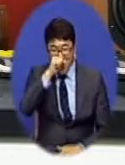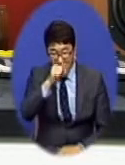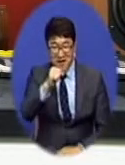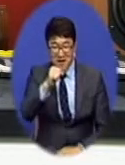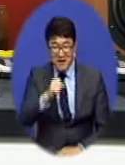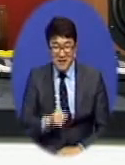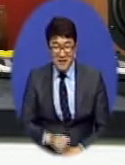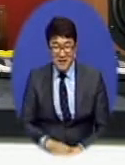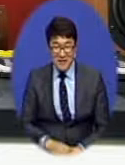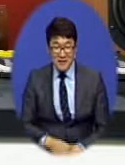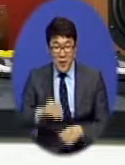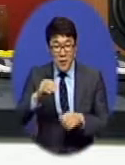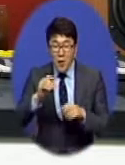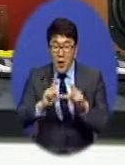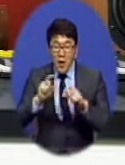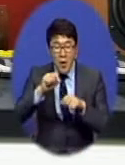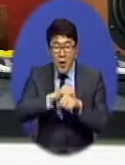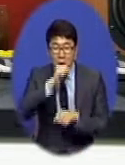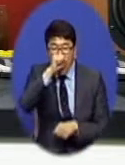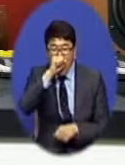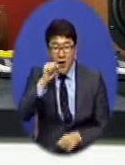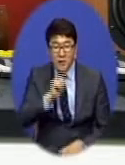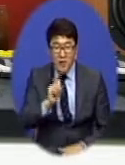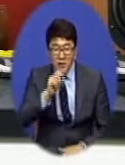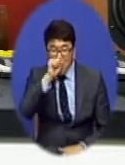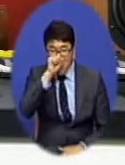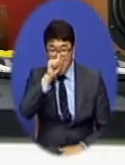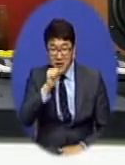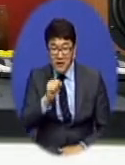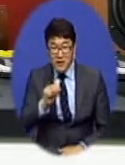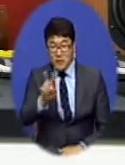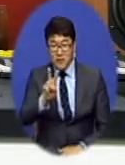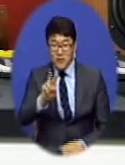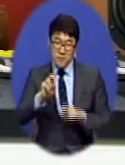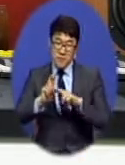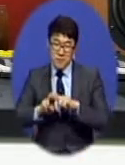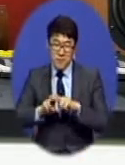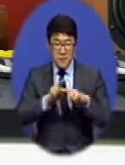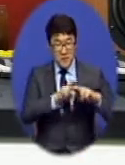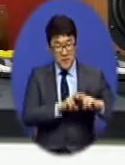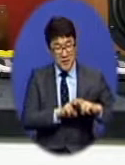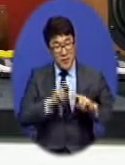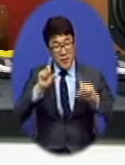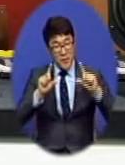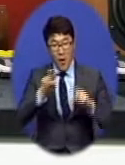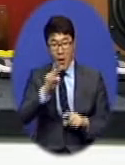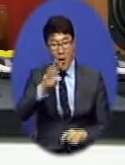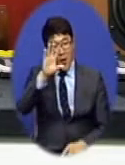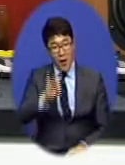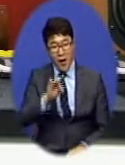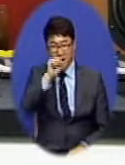예. 특히 어떤 점이 제일 좋아해? 아니, 두 분이 앉아서 이래, 네. MT 보는 것도 너무 보기 좋고, 예.